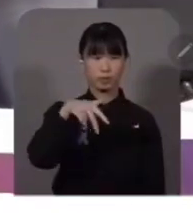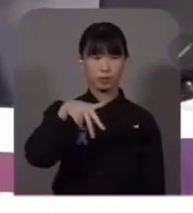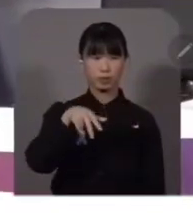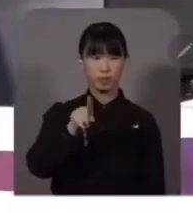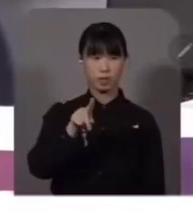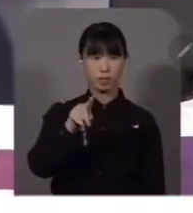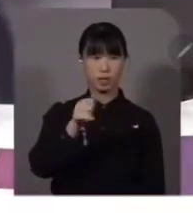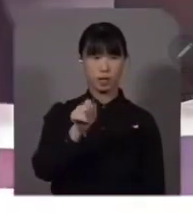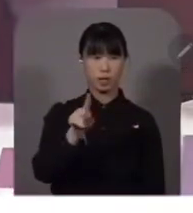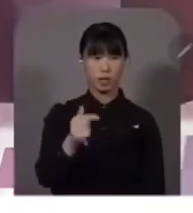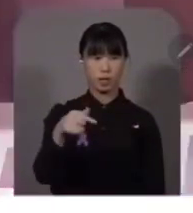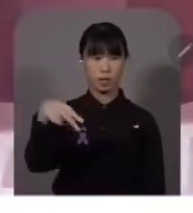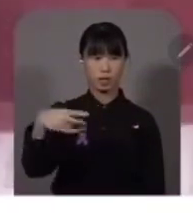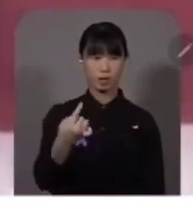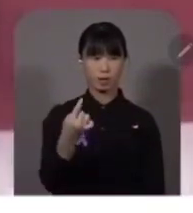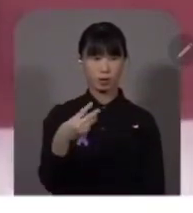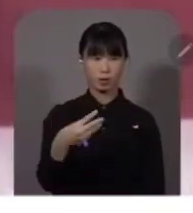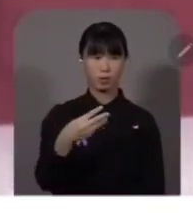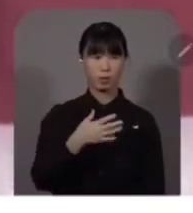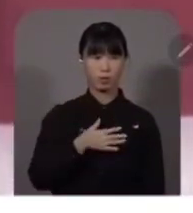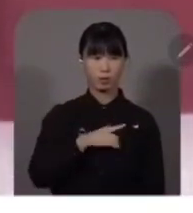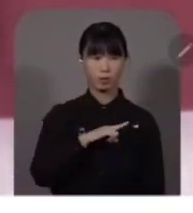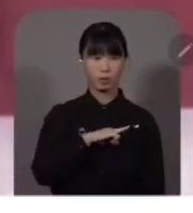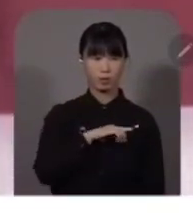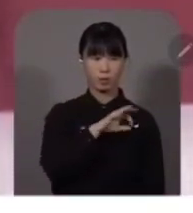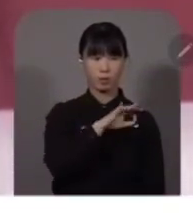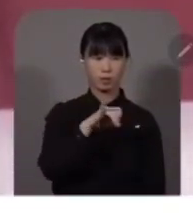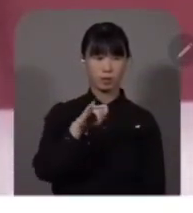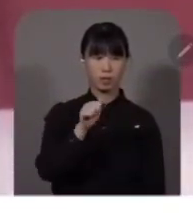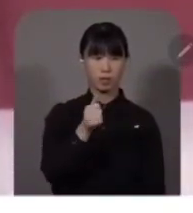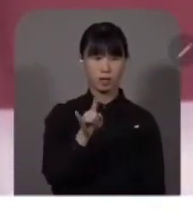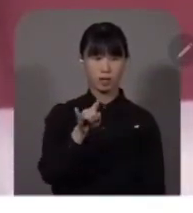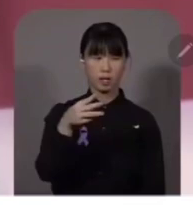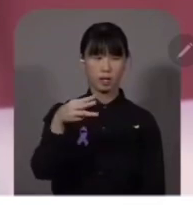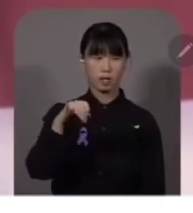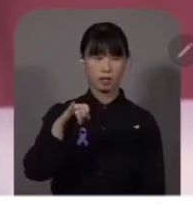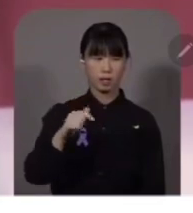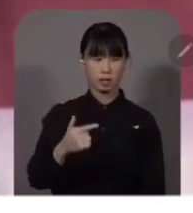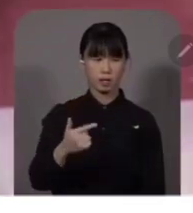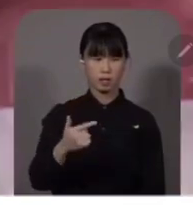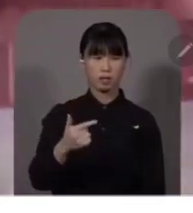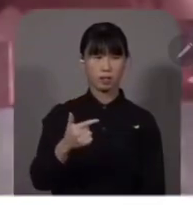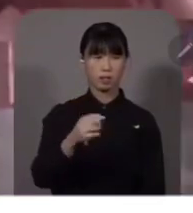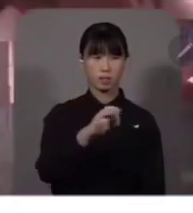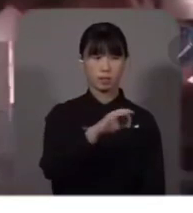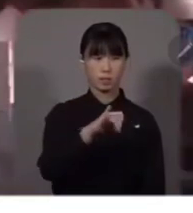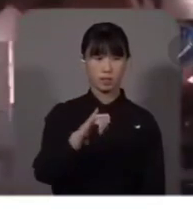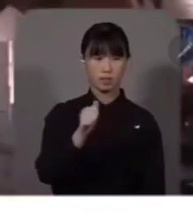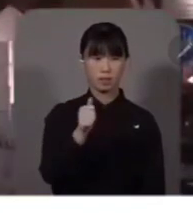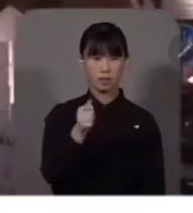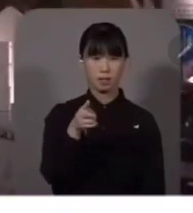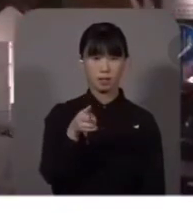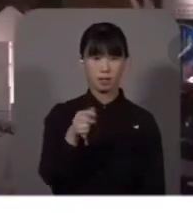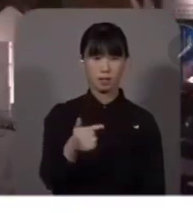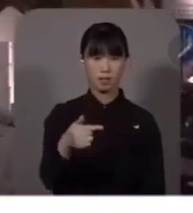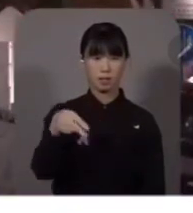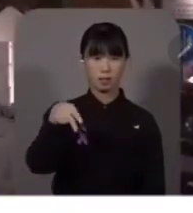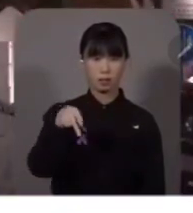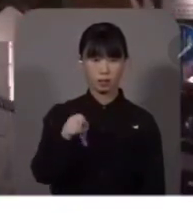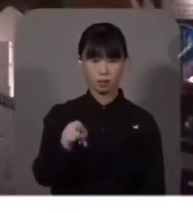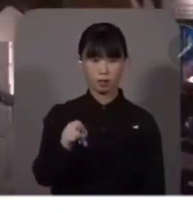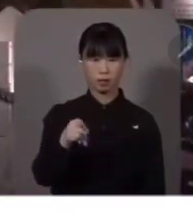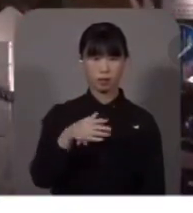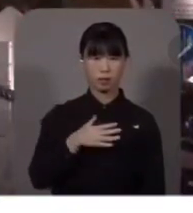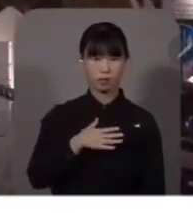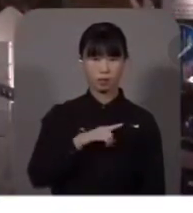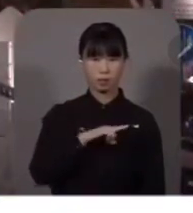이름은 이한솔. 내 이름은 이혜린. 내 이름은 이현석.